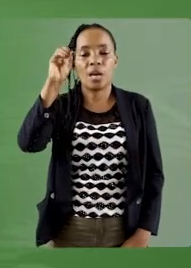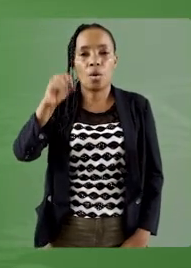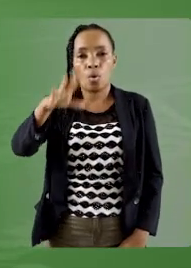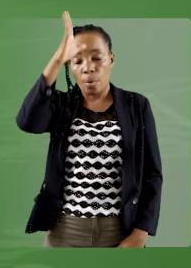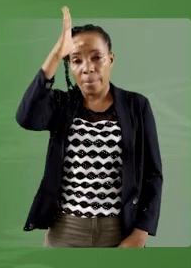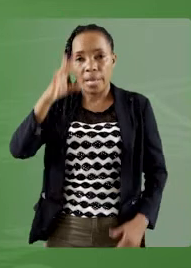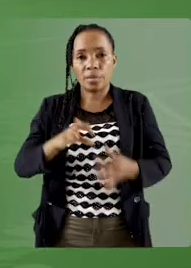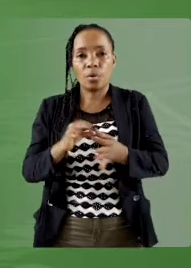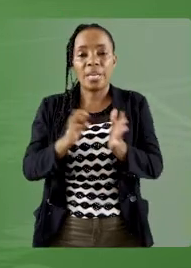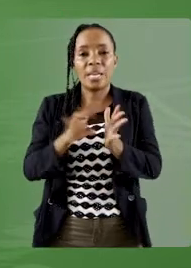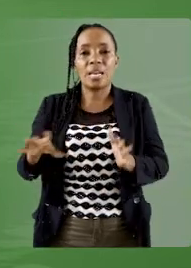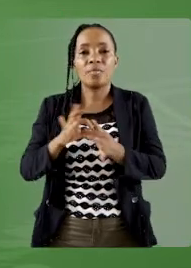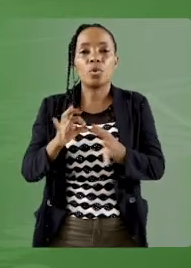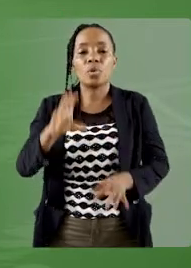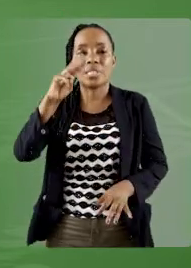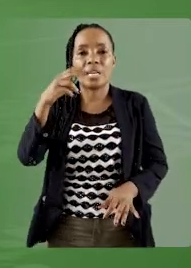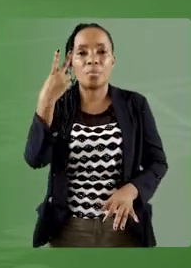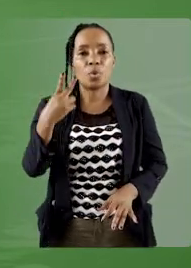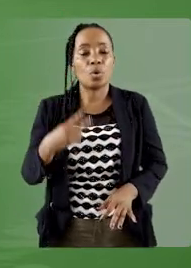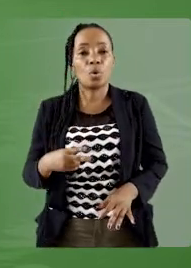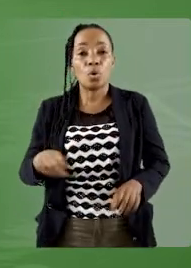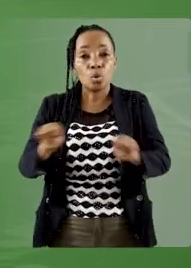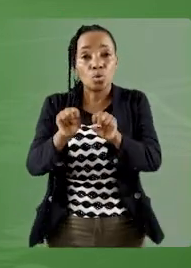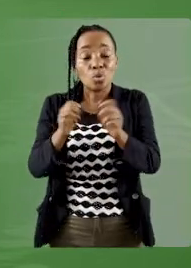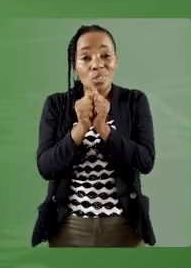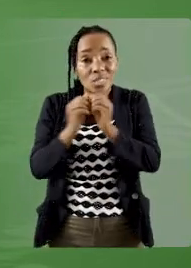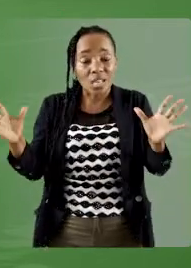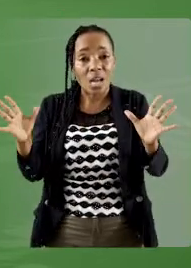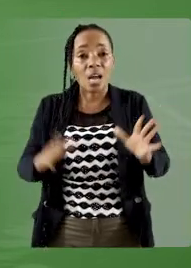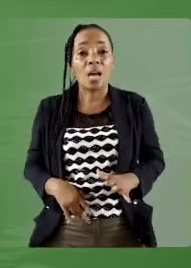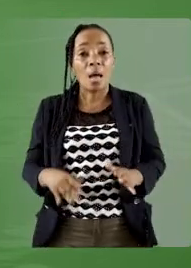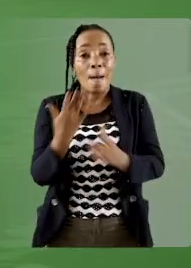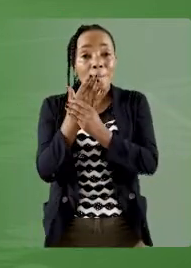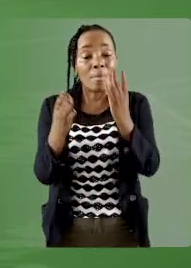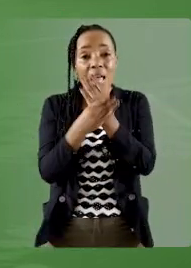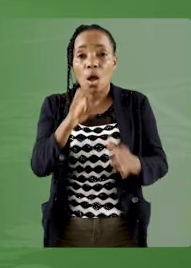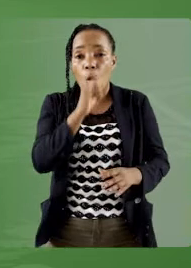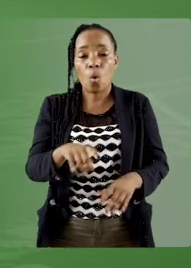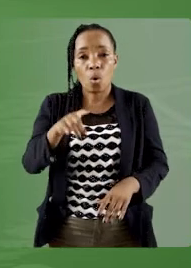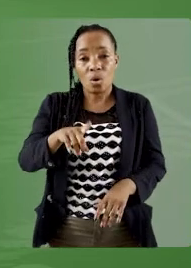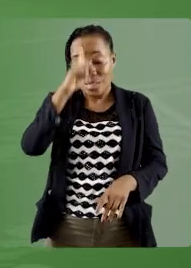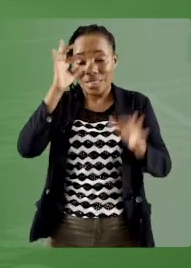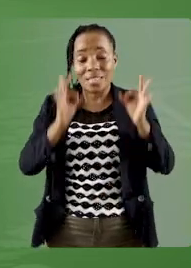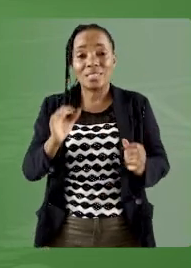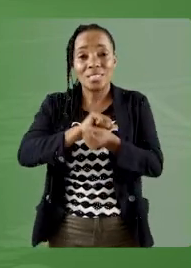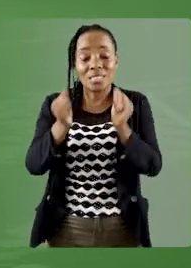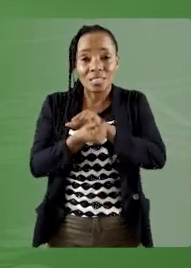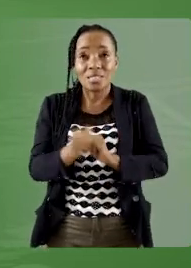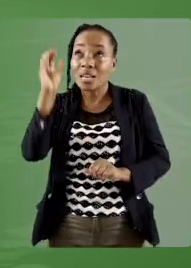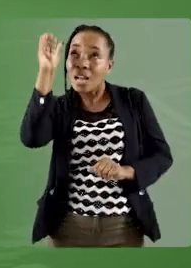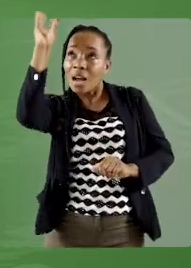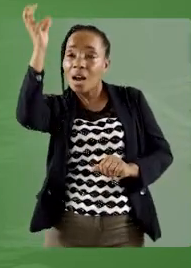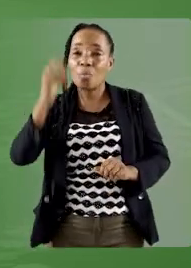père d'un élève de CM2, sans chaussures et les mains mouillées, décide de remplacer l'ampoule défectueuse